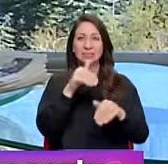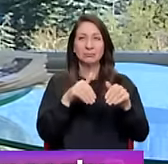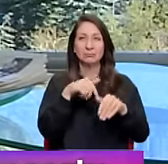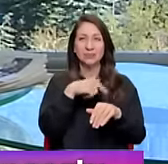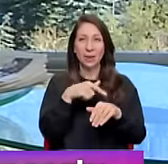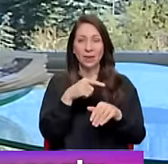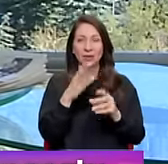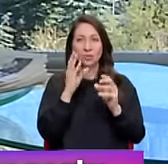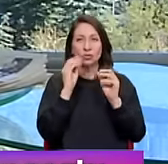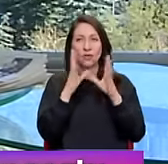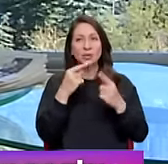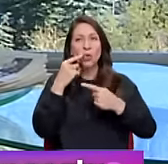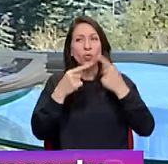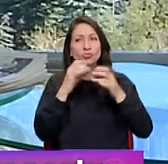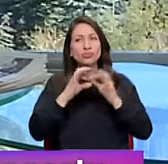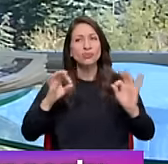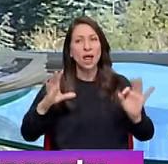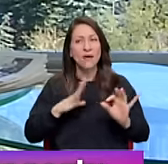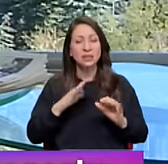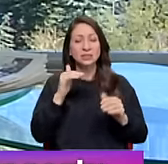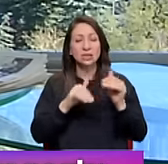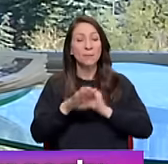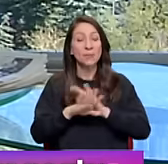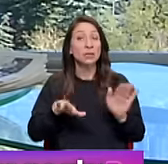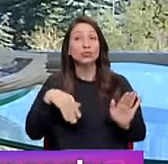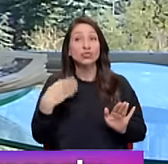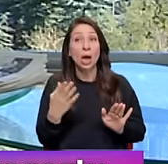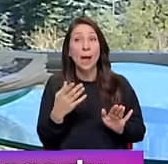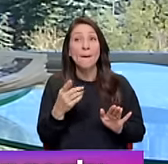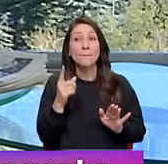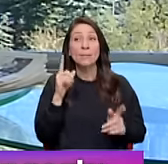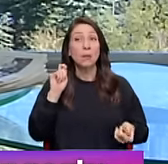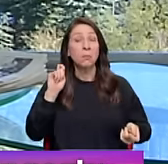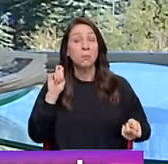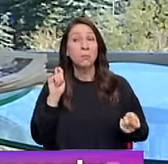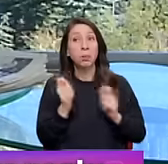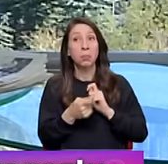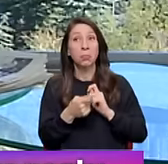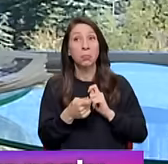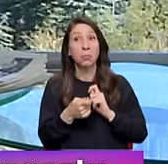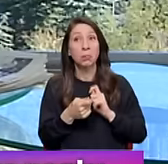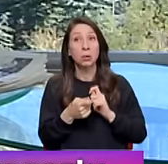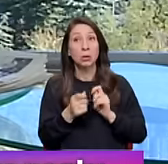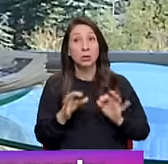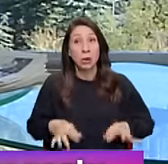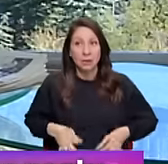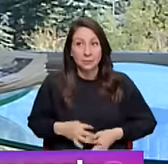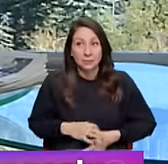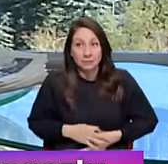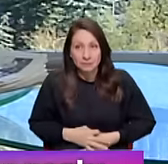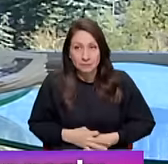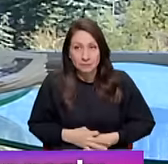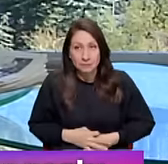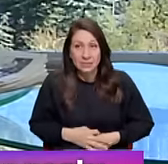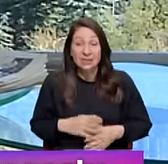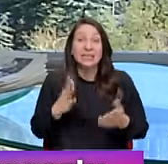sırasında sarf edilen sözler, cümleler, seçimin ardından da birden o çark edişler şöyle önlerde